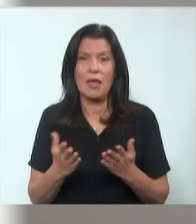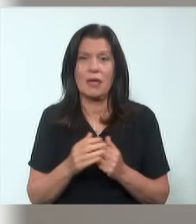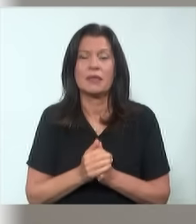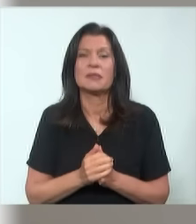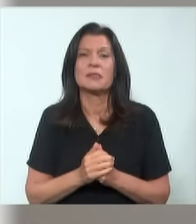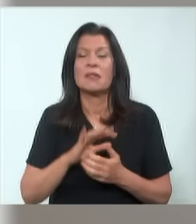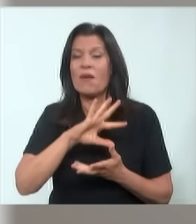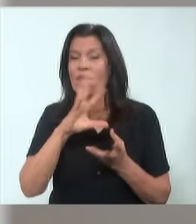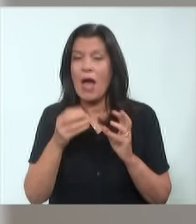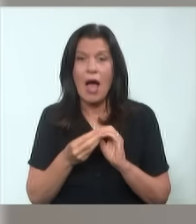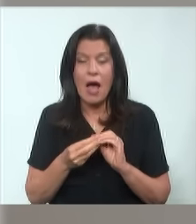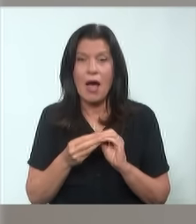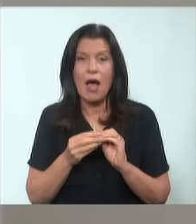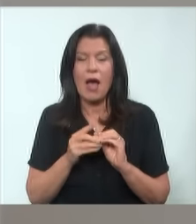פשוט